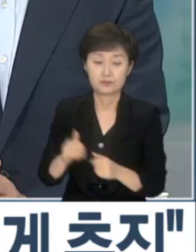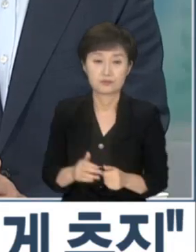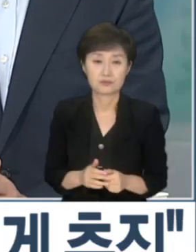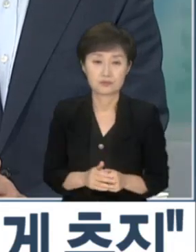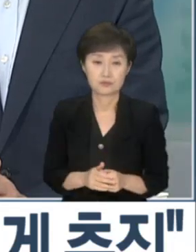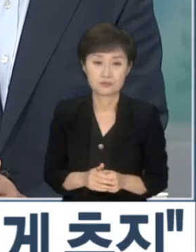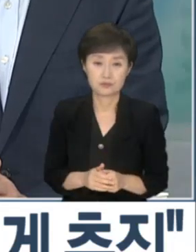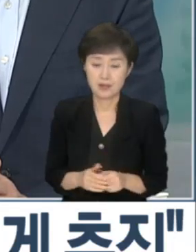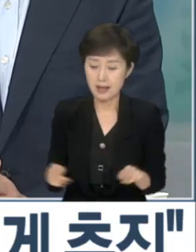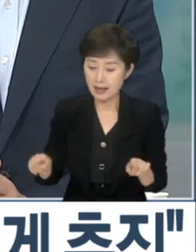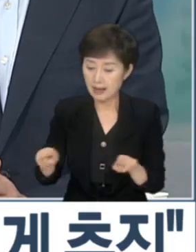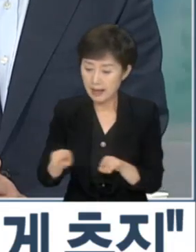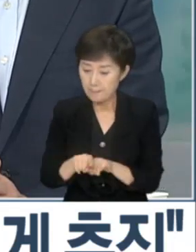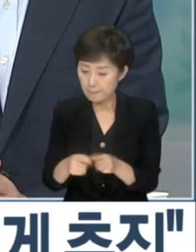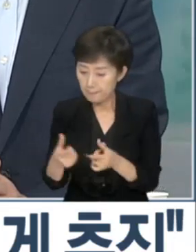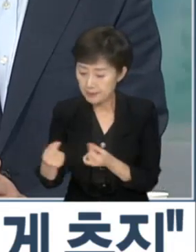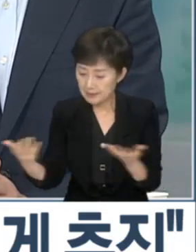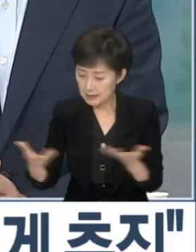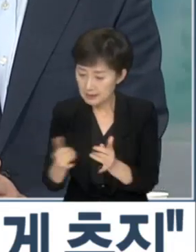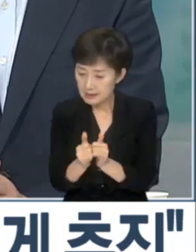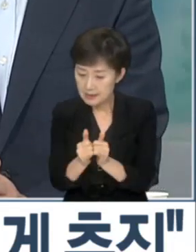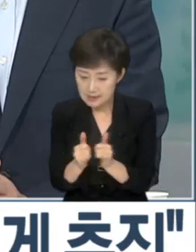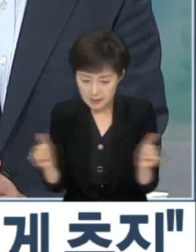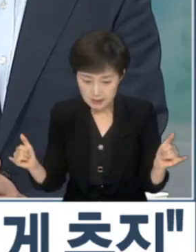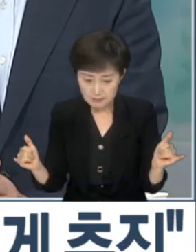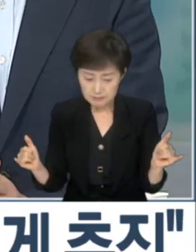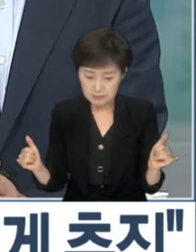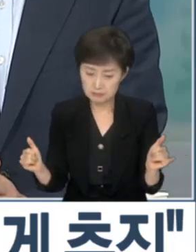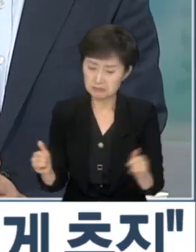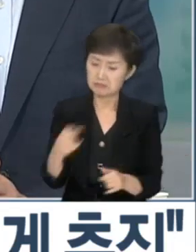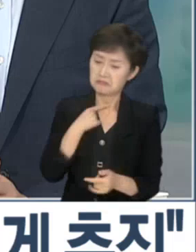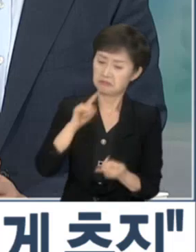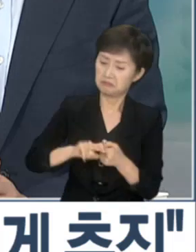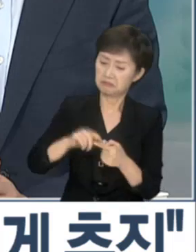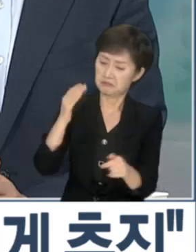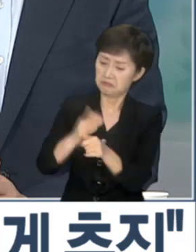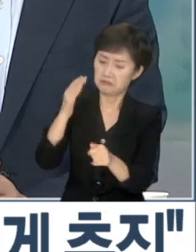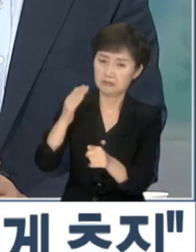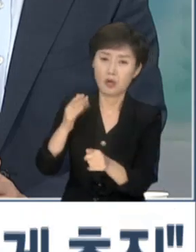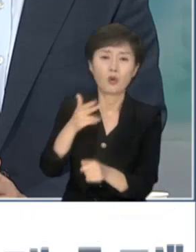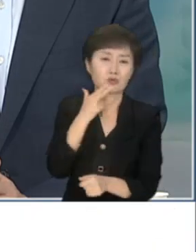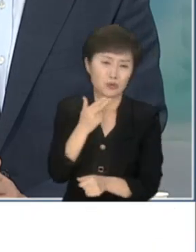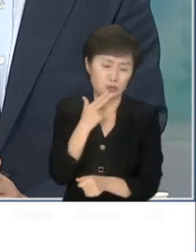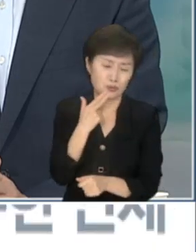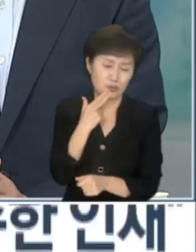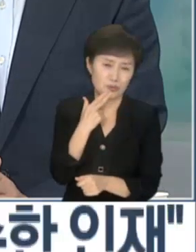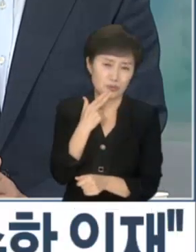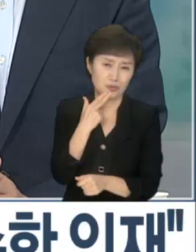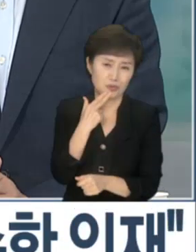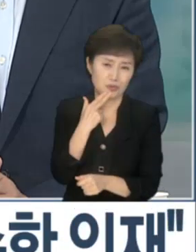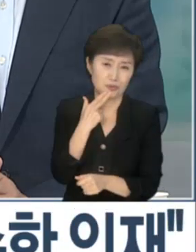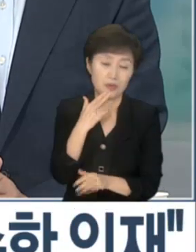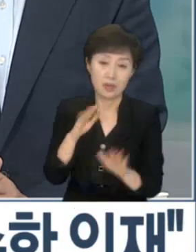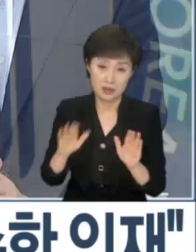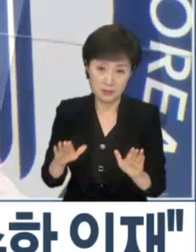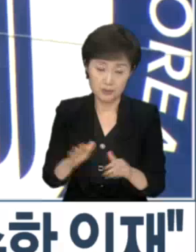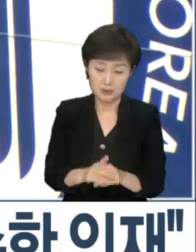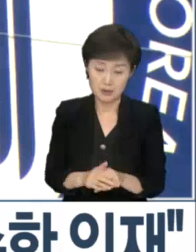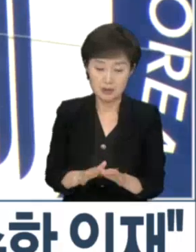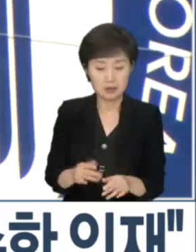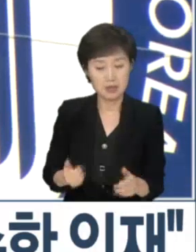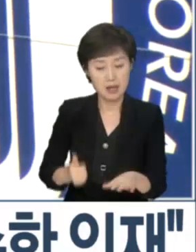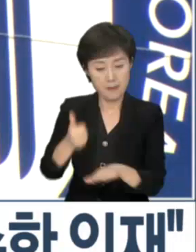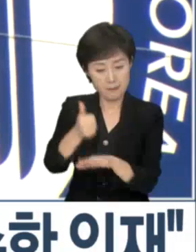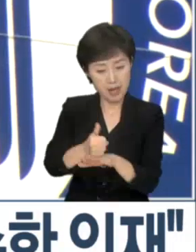본인이 함께 일하는 장관들에 대해서 쉽게 쉽게 내치고 하는 그런 말이 아니지 않습니까 그런 스타일이 아닌데 이번에는 이제 1년